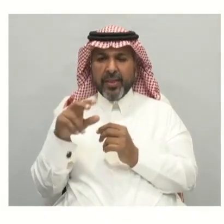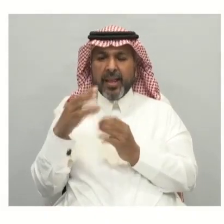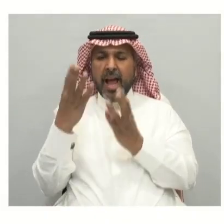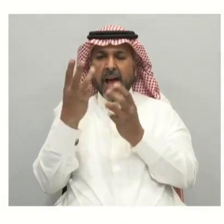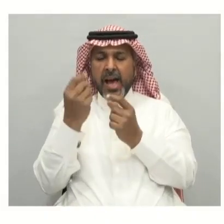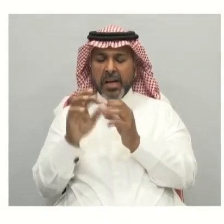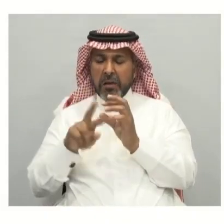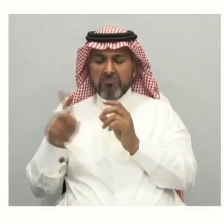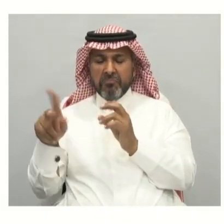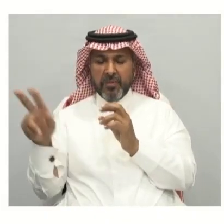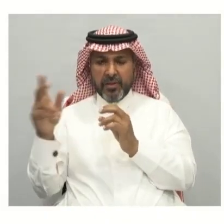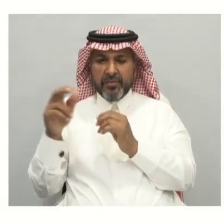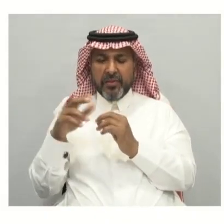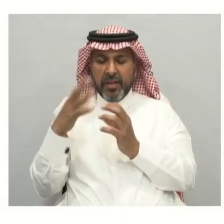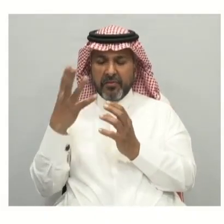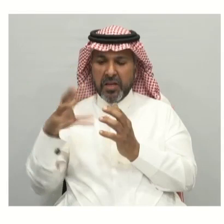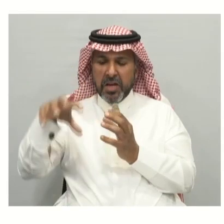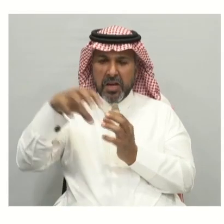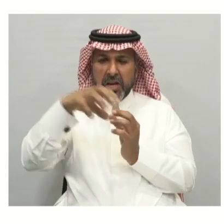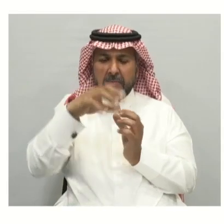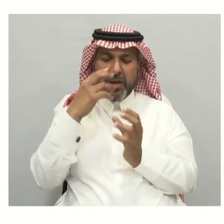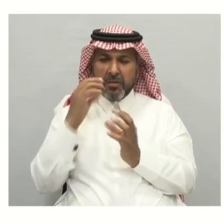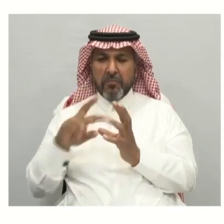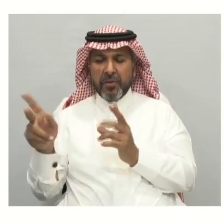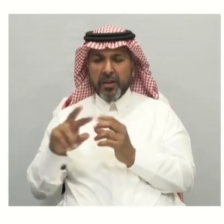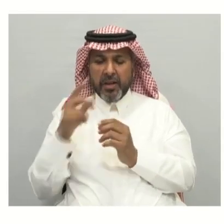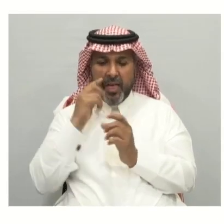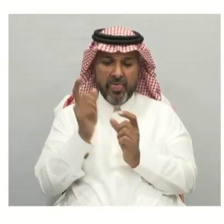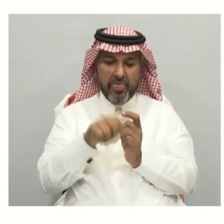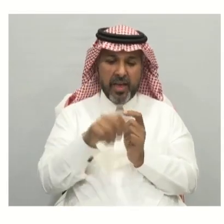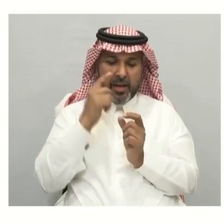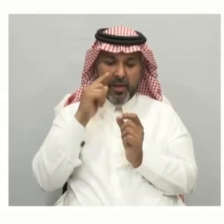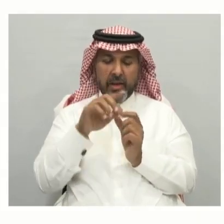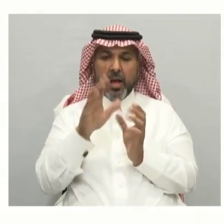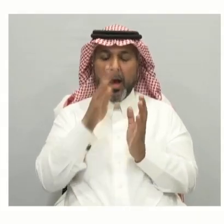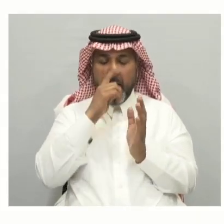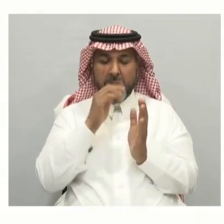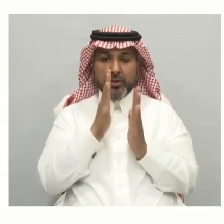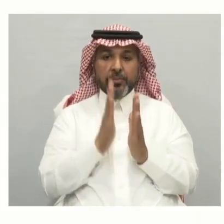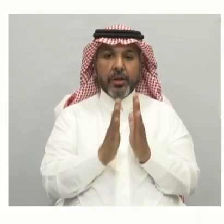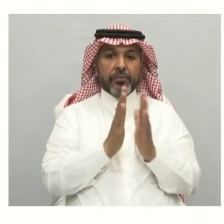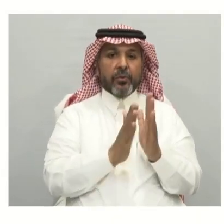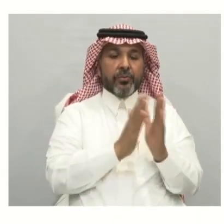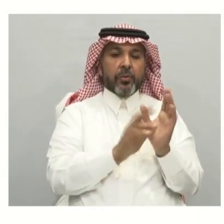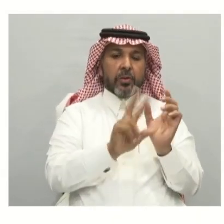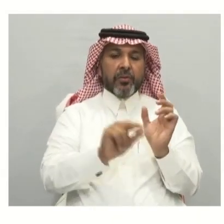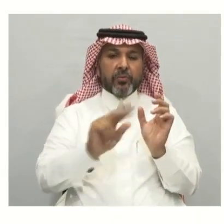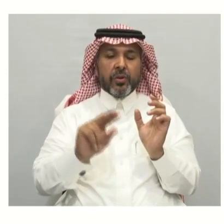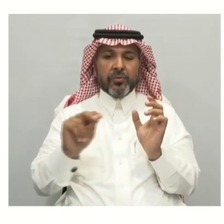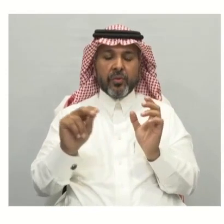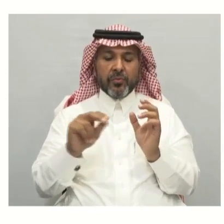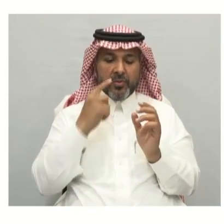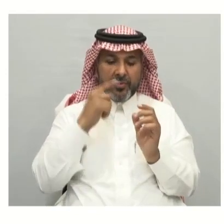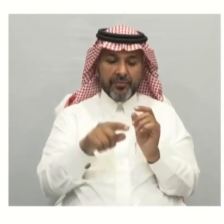ومقارنه الكميات المختلفه اما المدرج التكراري هو طريقه لتمثيل